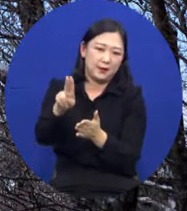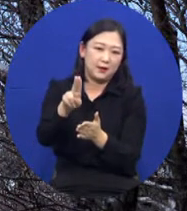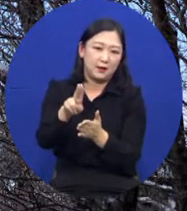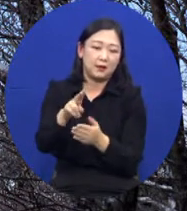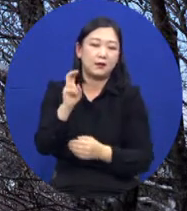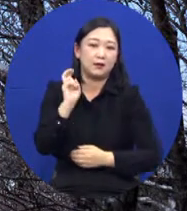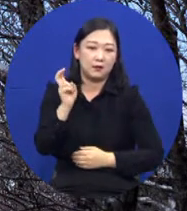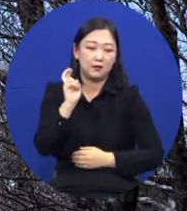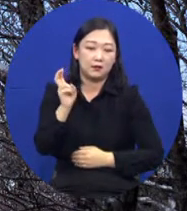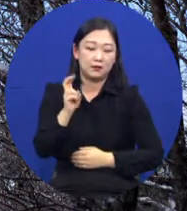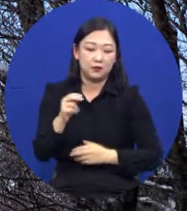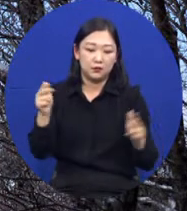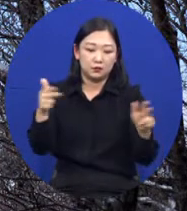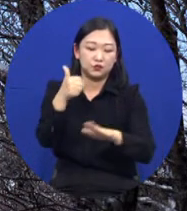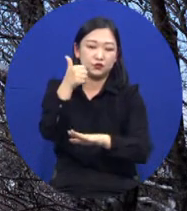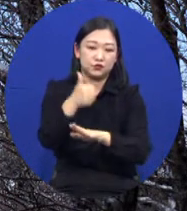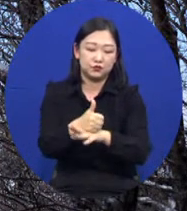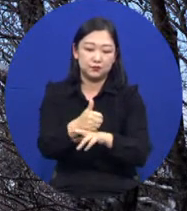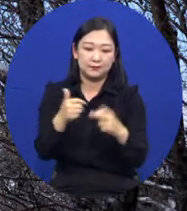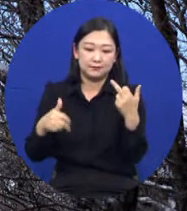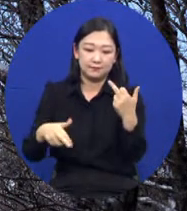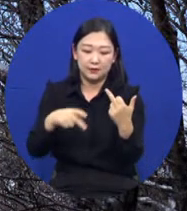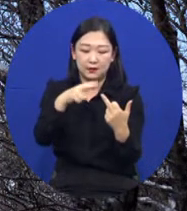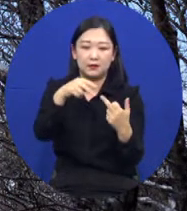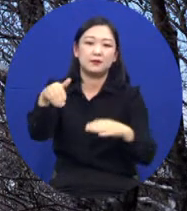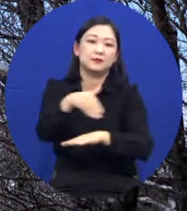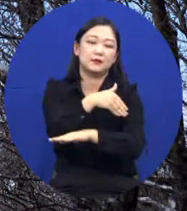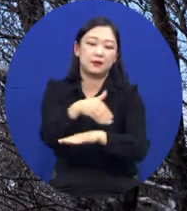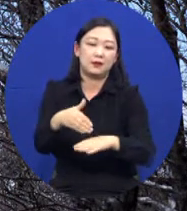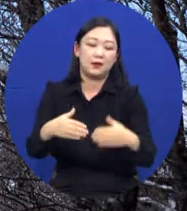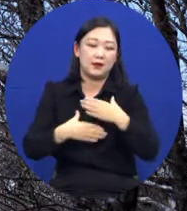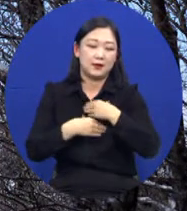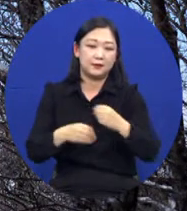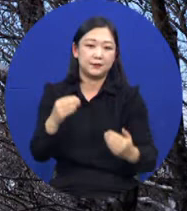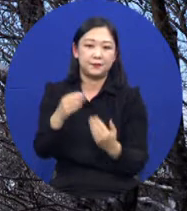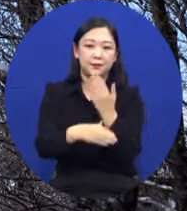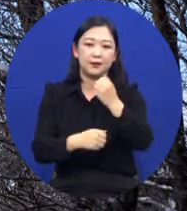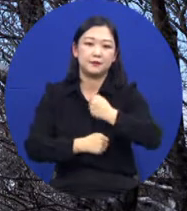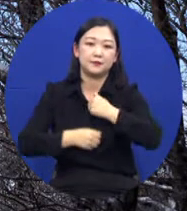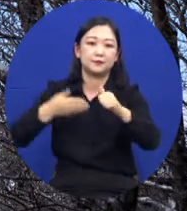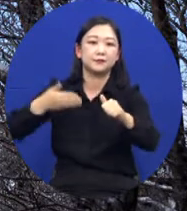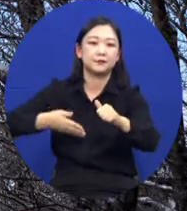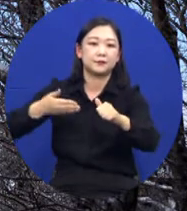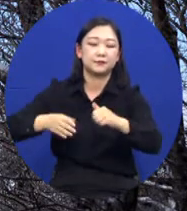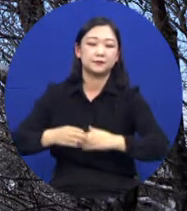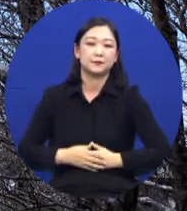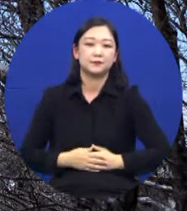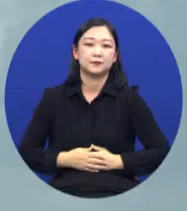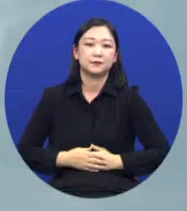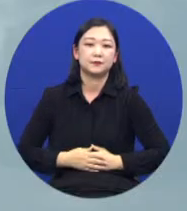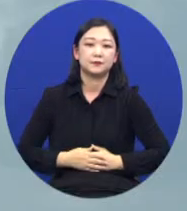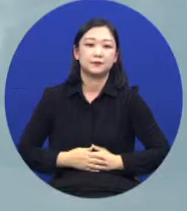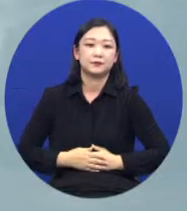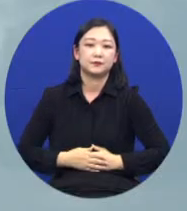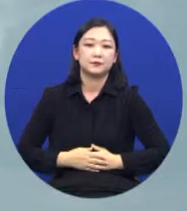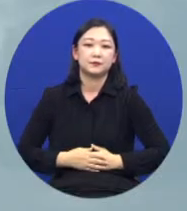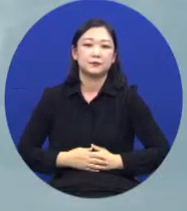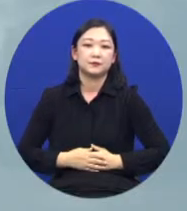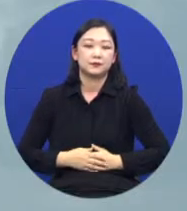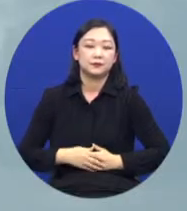예상되는데요 주말을 맞아 산행 계획하시는 분들은 안전사고에 유의하시기 바랍니다 자세한 내에 취업 빨랐습니다